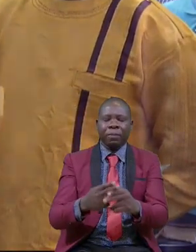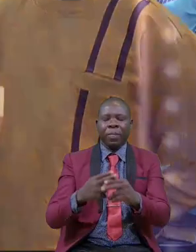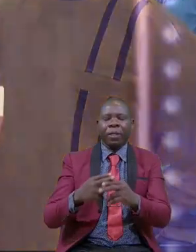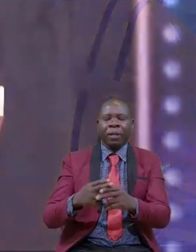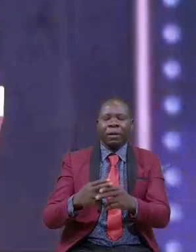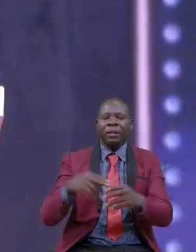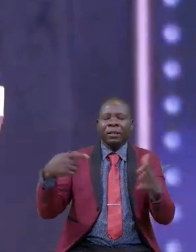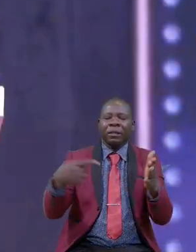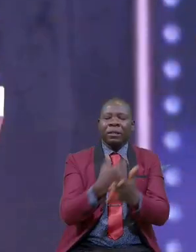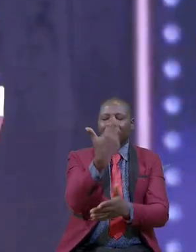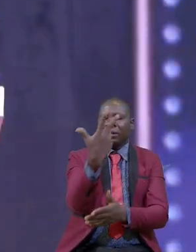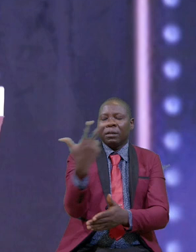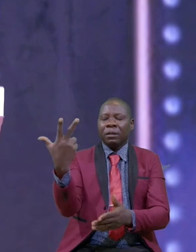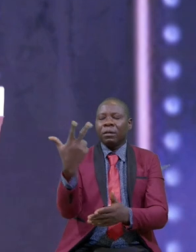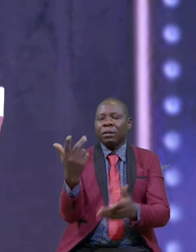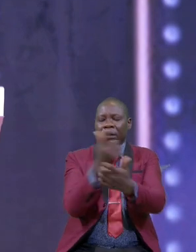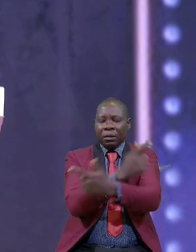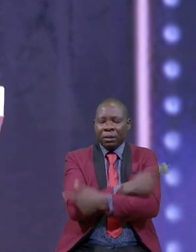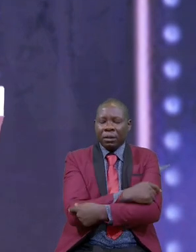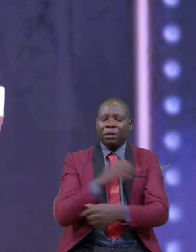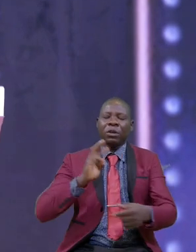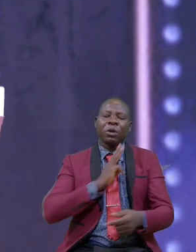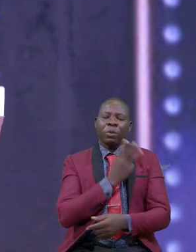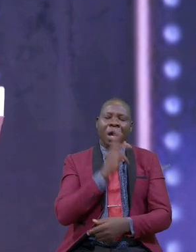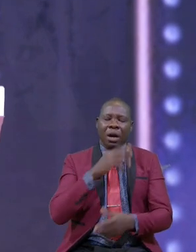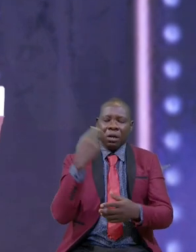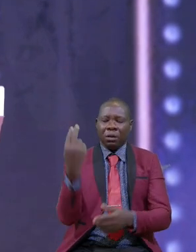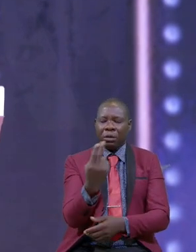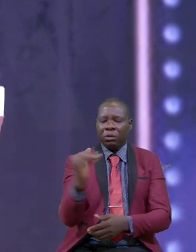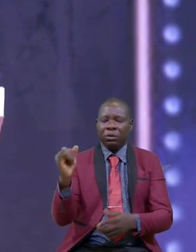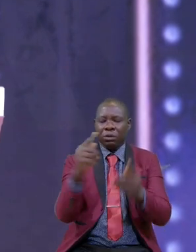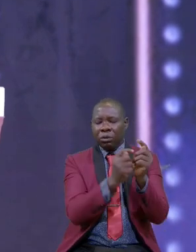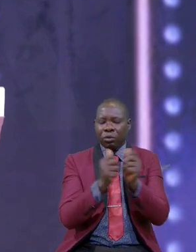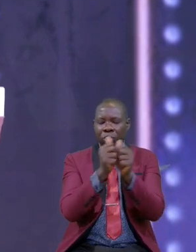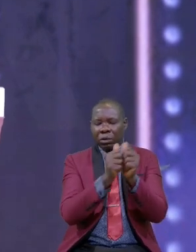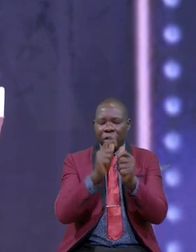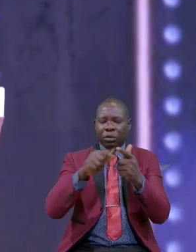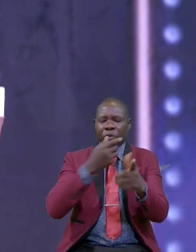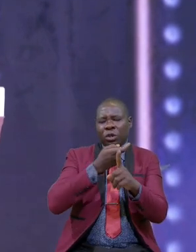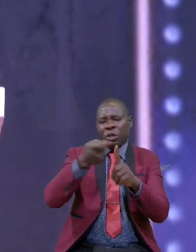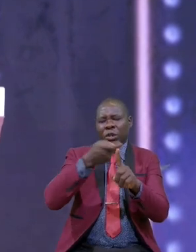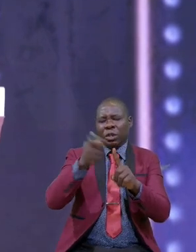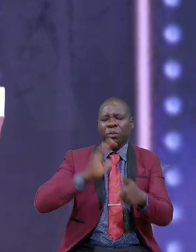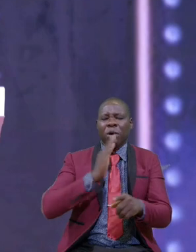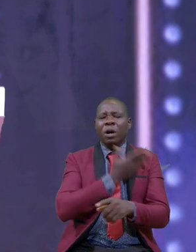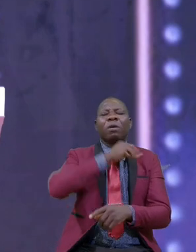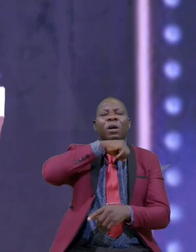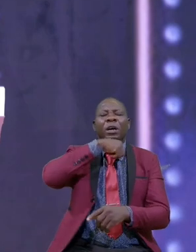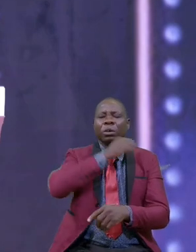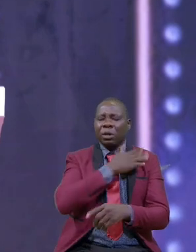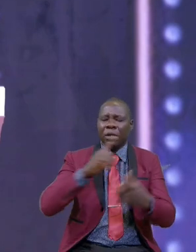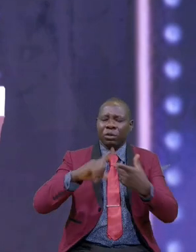Ces trois jours, nous passerons ensemble pour aiguiser nos fers et